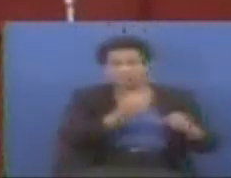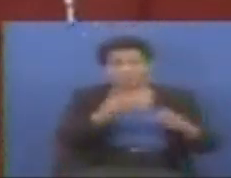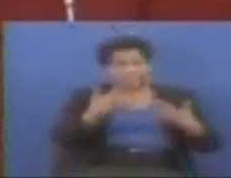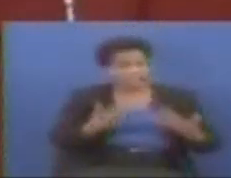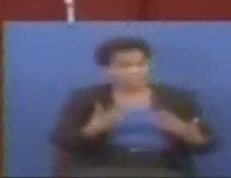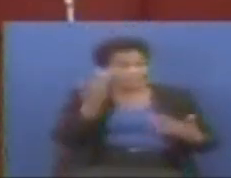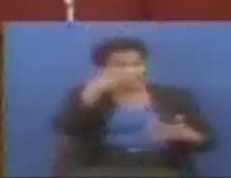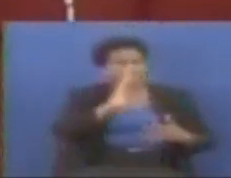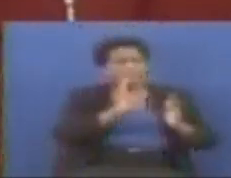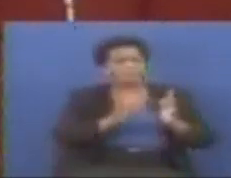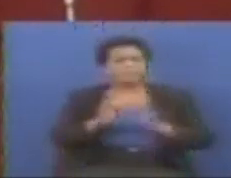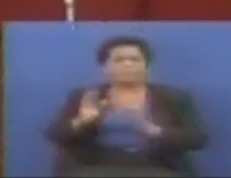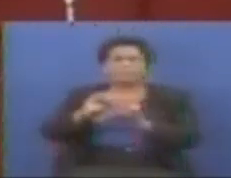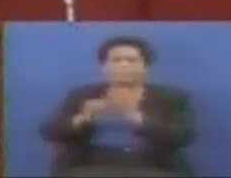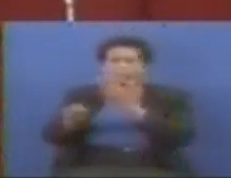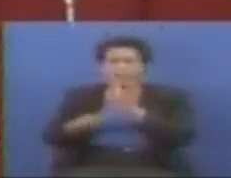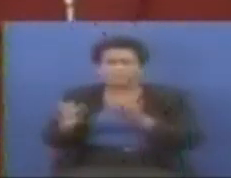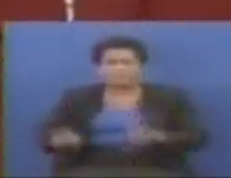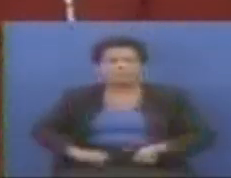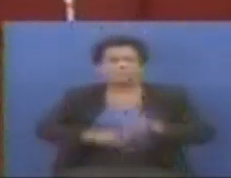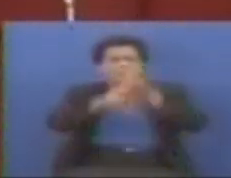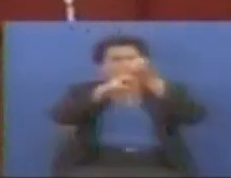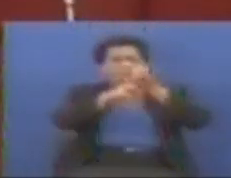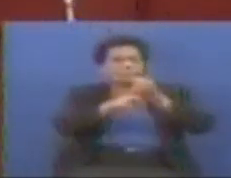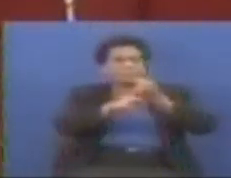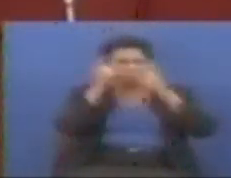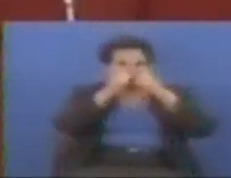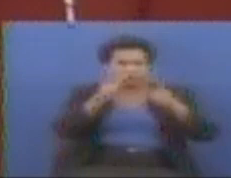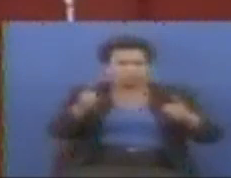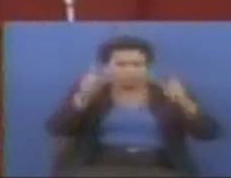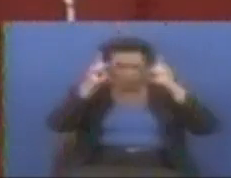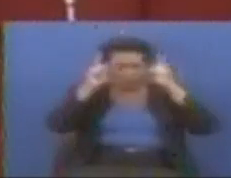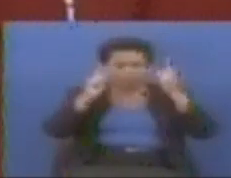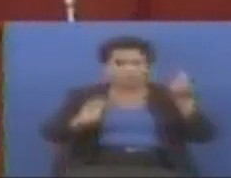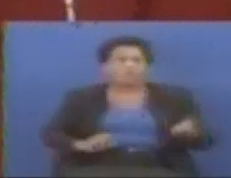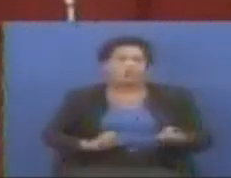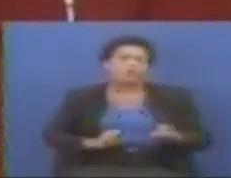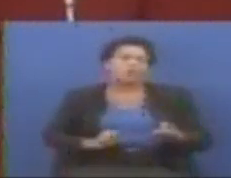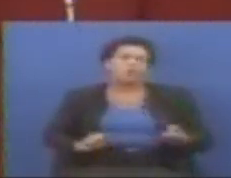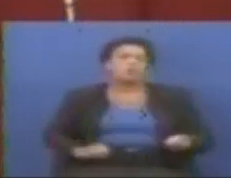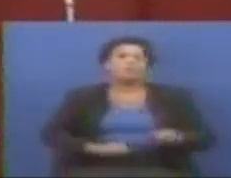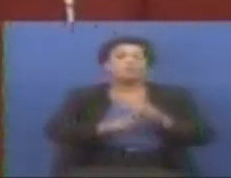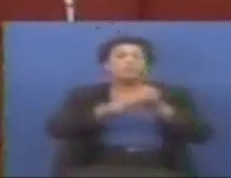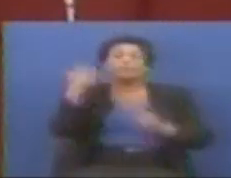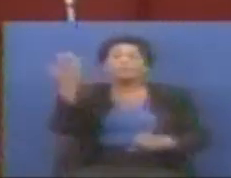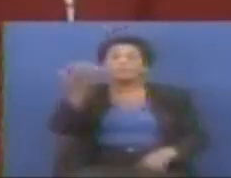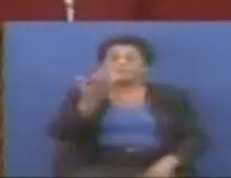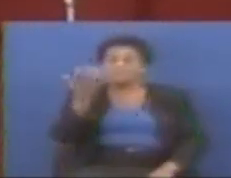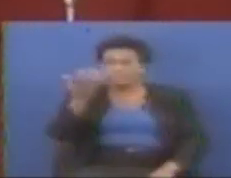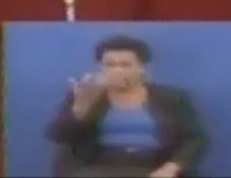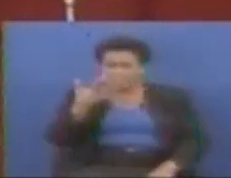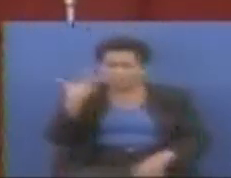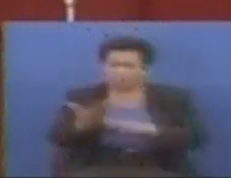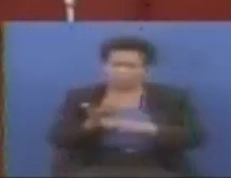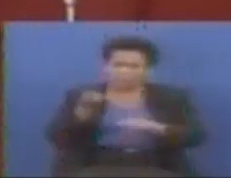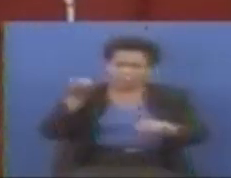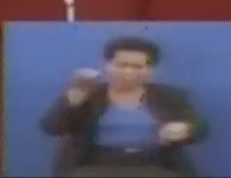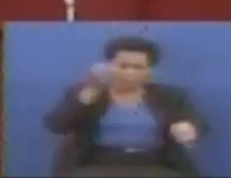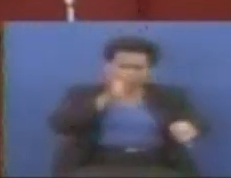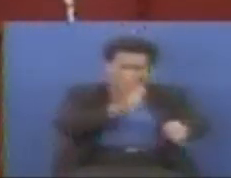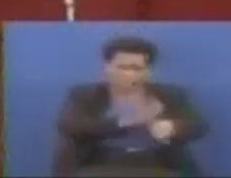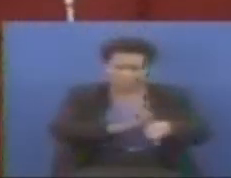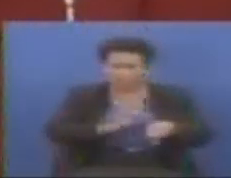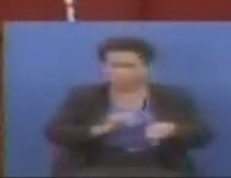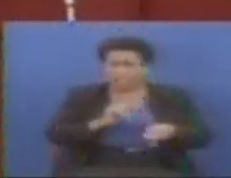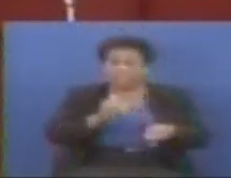michezo nchini chini ya miradi ya kuzuia uhalifu kama vile familia yangu haina mhalifu na klabu ya usalama kwetu wetu